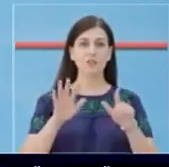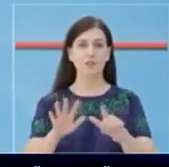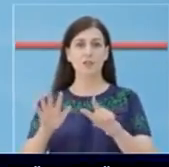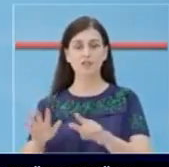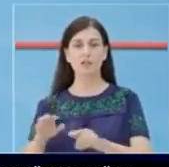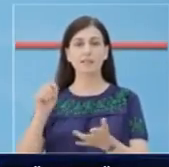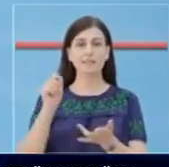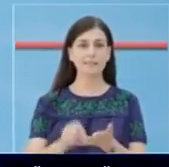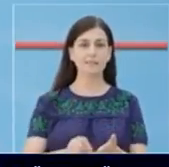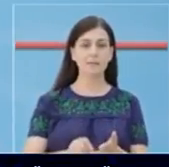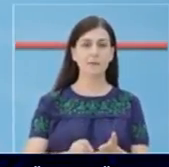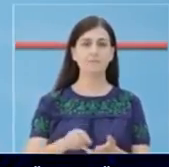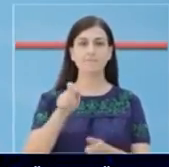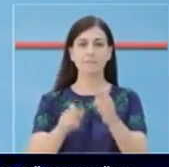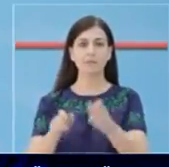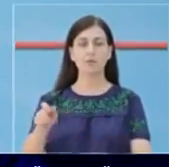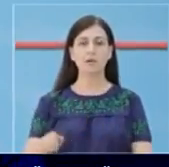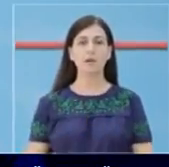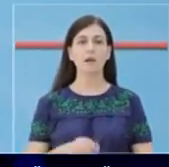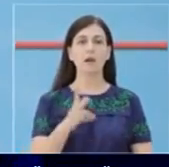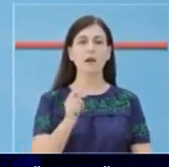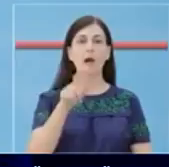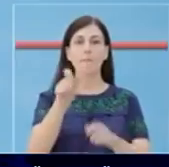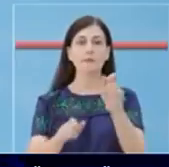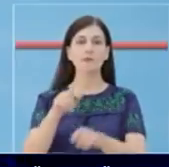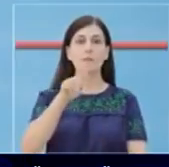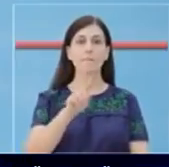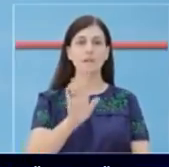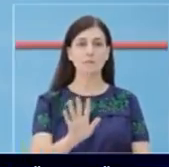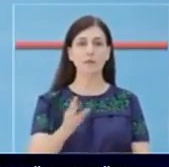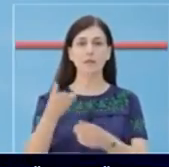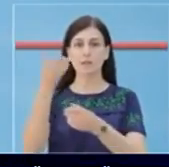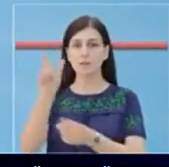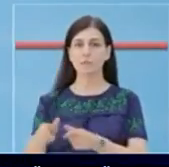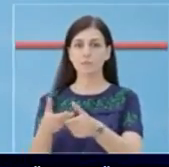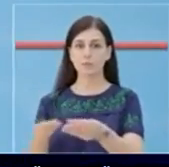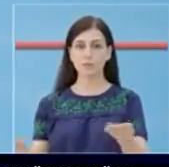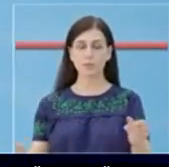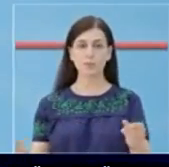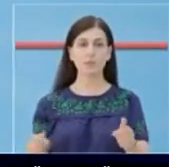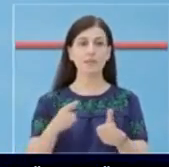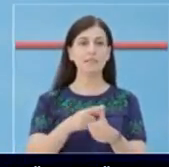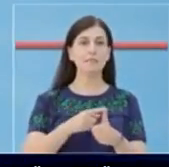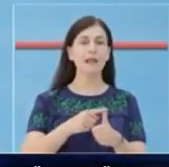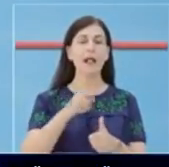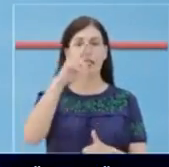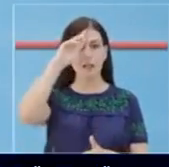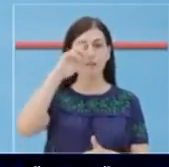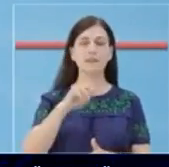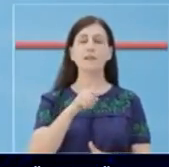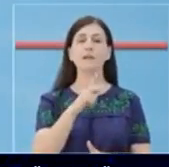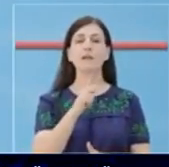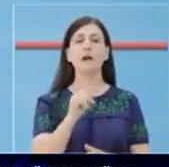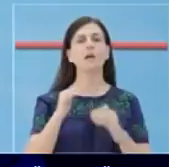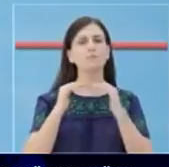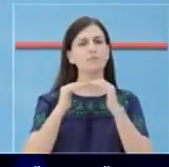Nga 177 testime të kryera, të shëruar janë 15 qytetarë. Në spitalin efektiv, gjendja paraqitet